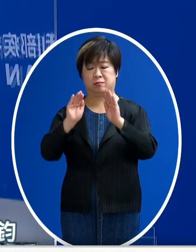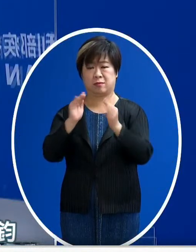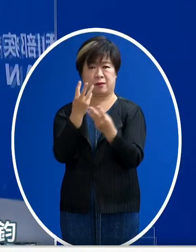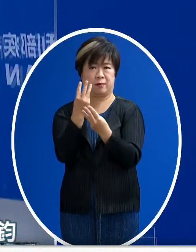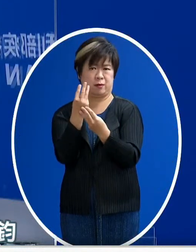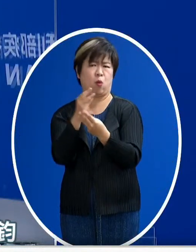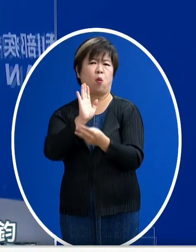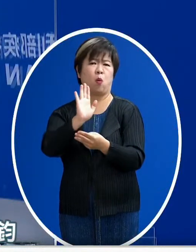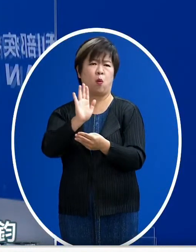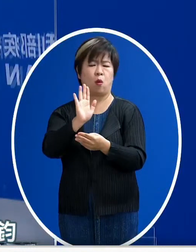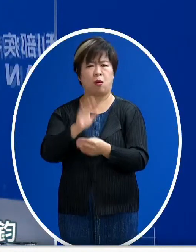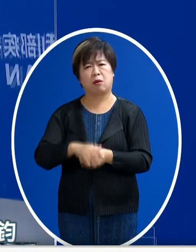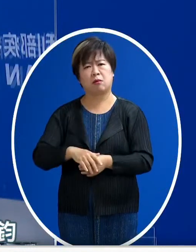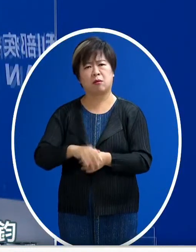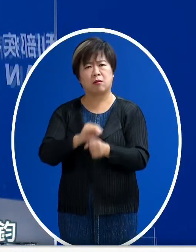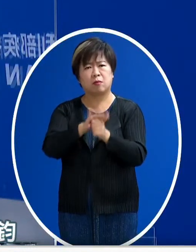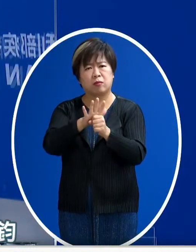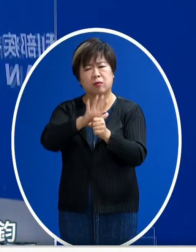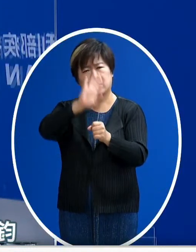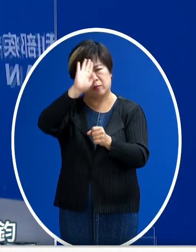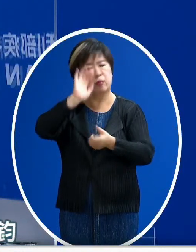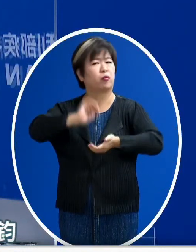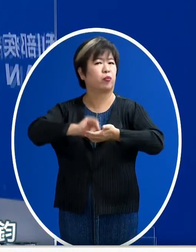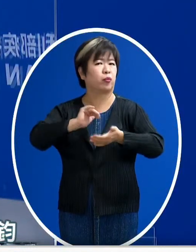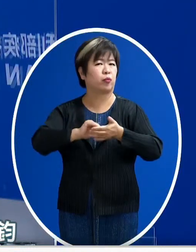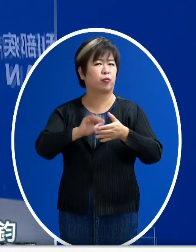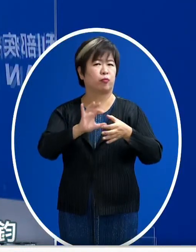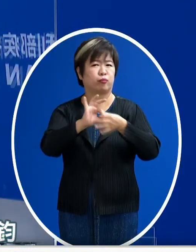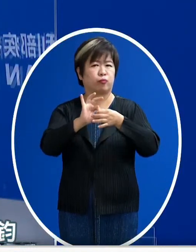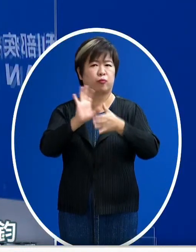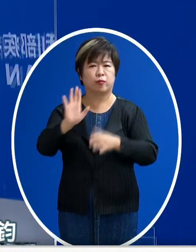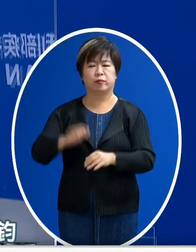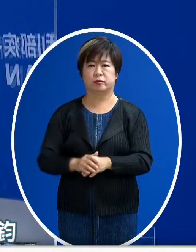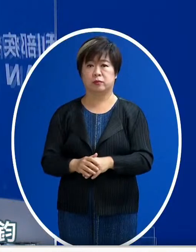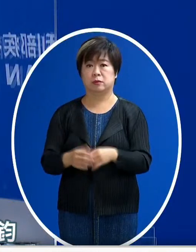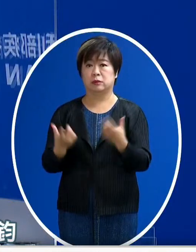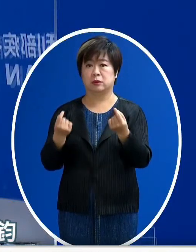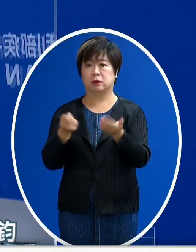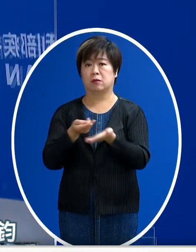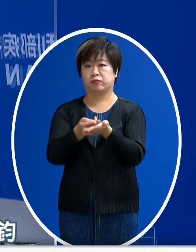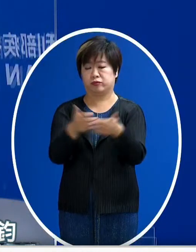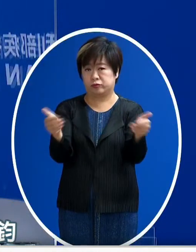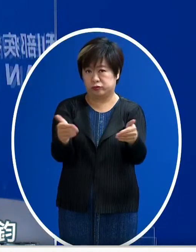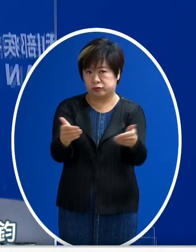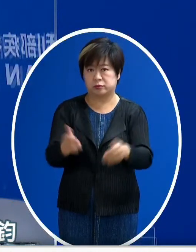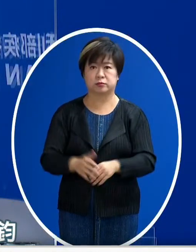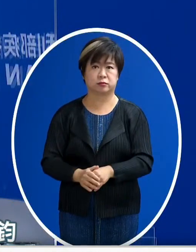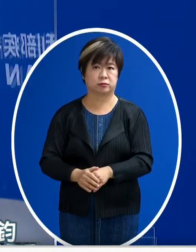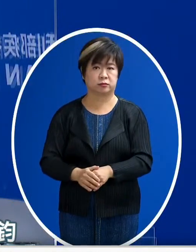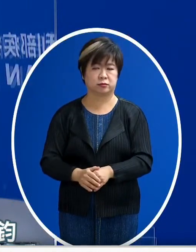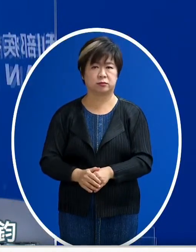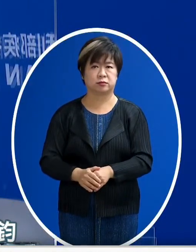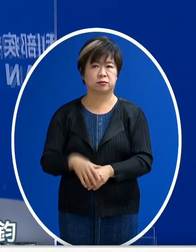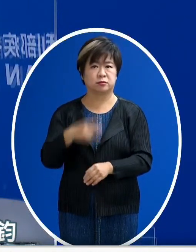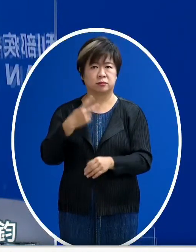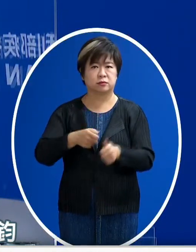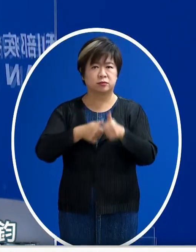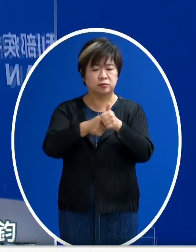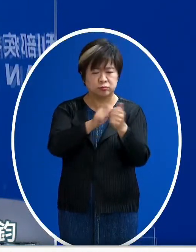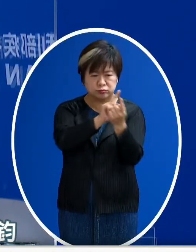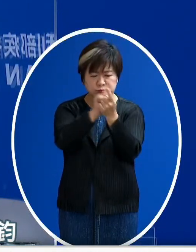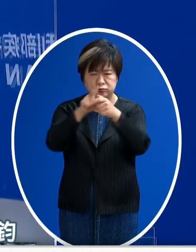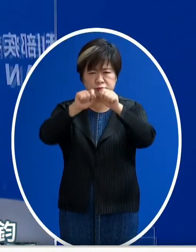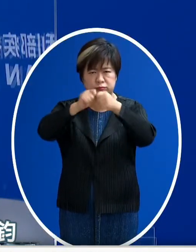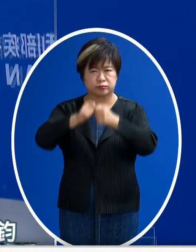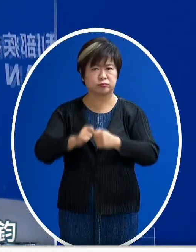这个 COVID-19 可能是没有关系的，那也是还需要住院做治疗，所以目前疫调还在进行当中，希